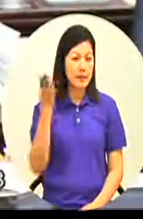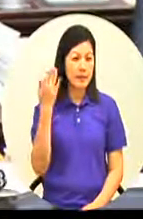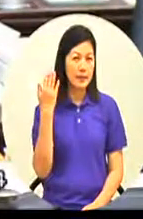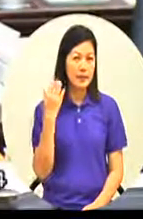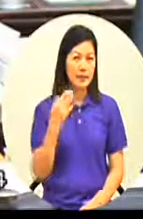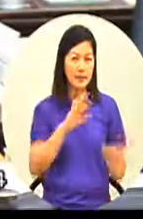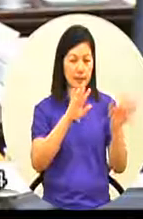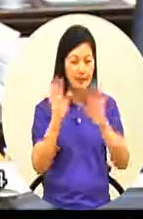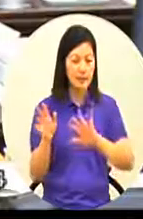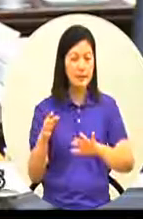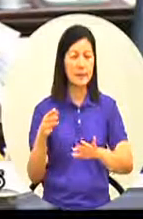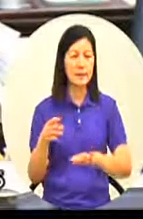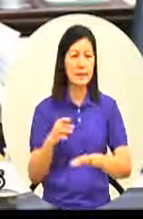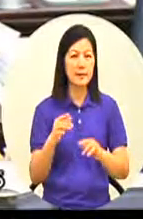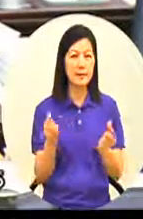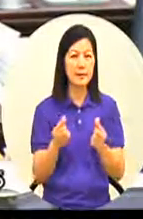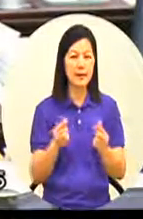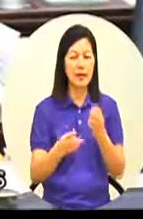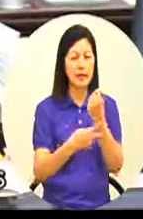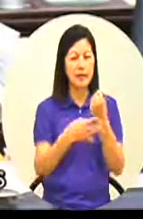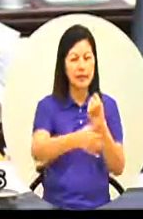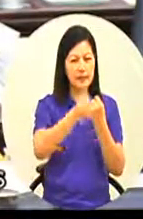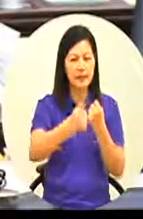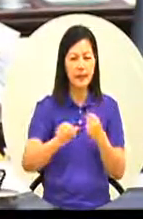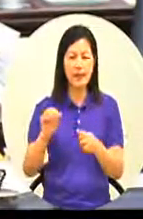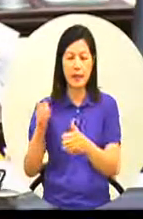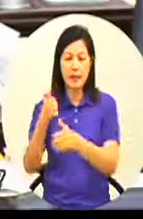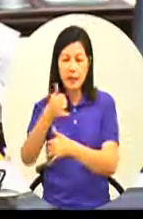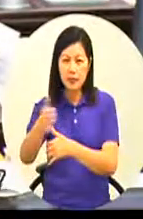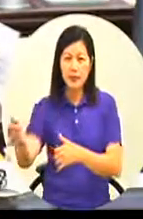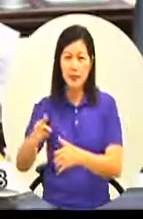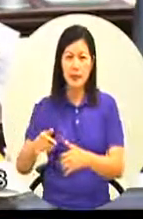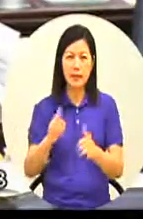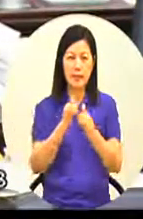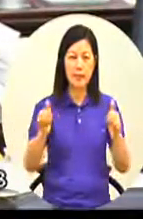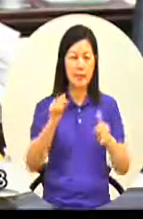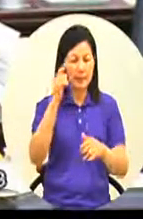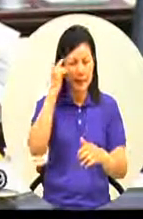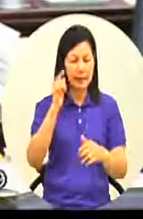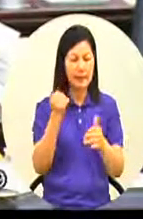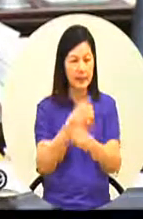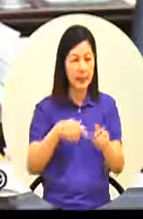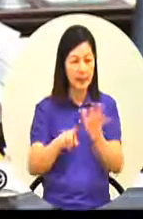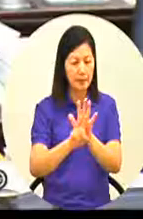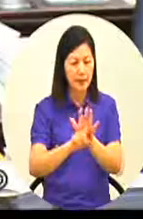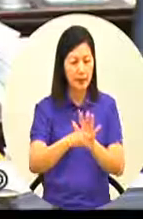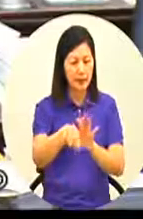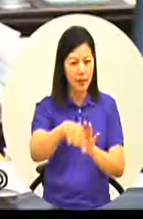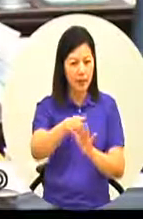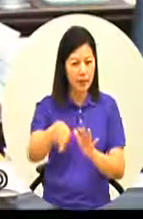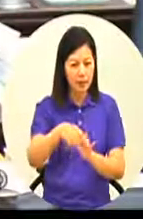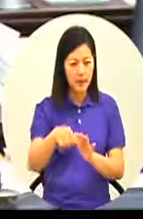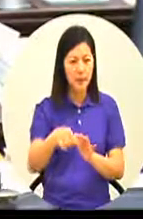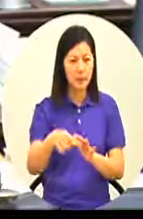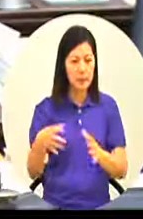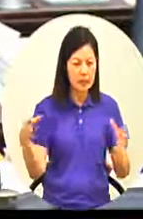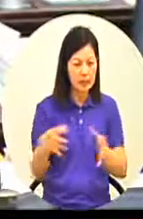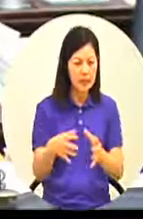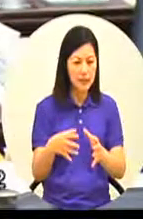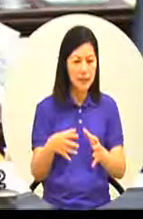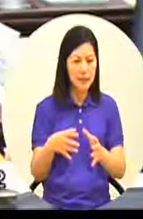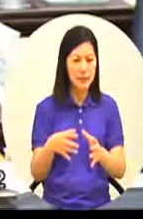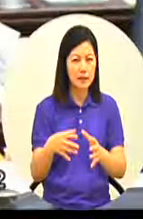只能透过甚至从里长啦、议员啦、立委、民意代表来编预算的代议政治，它可以是被看作是一个直